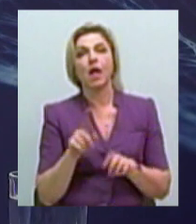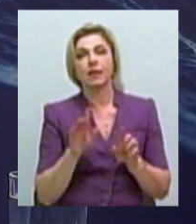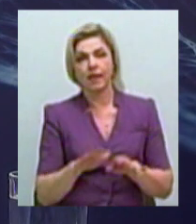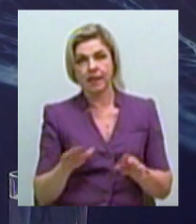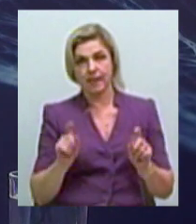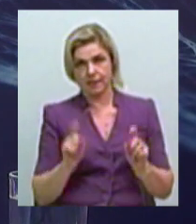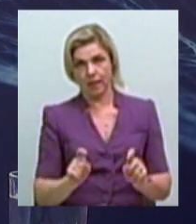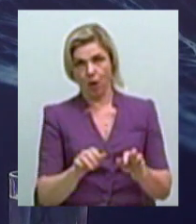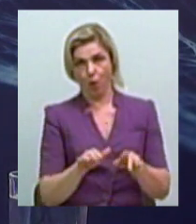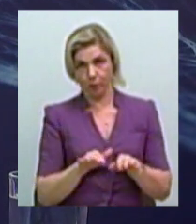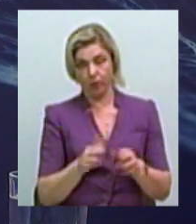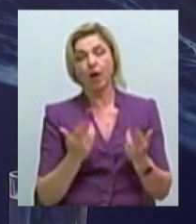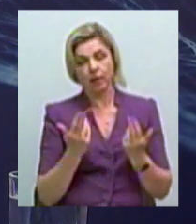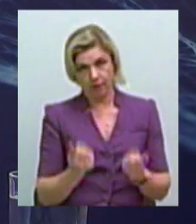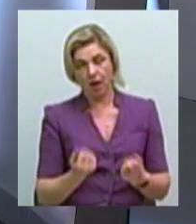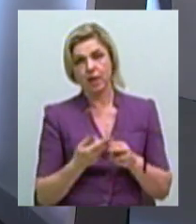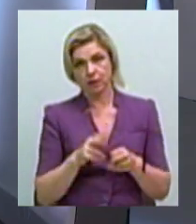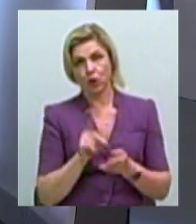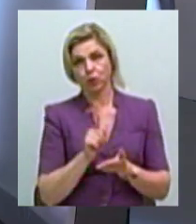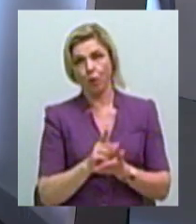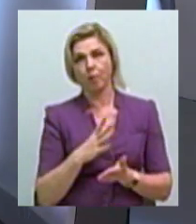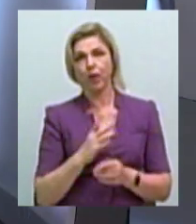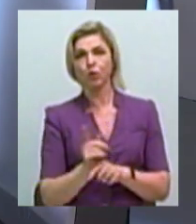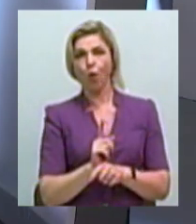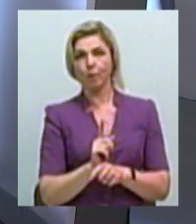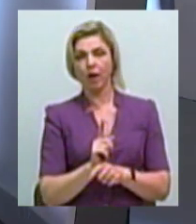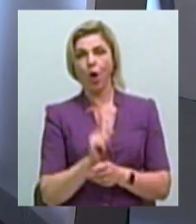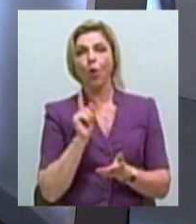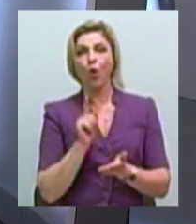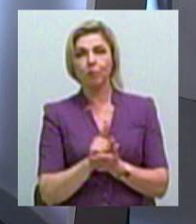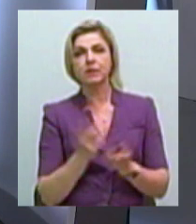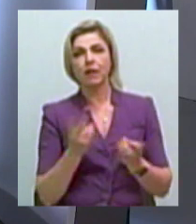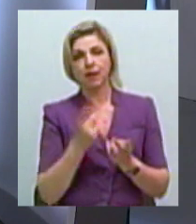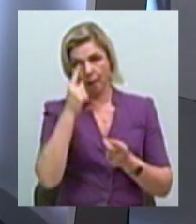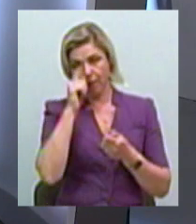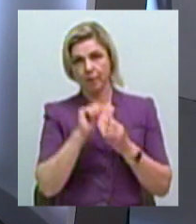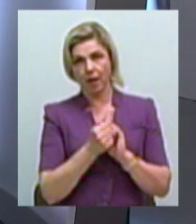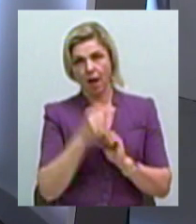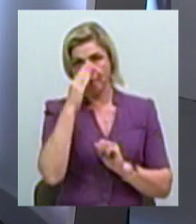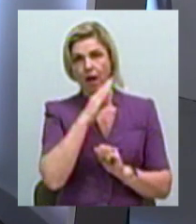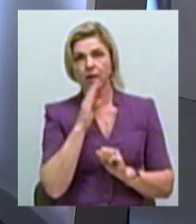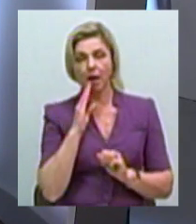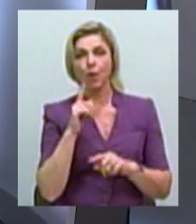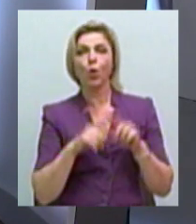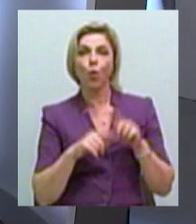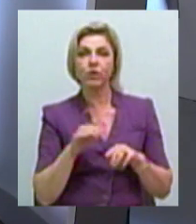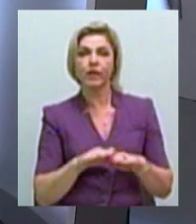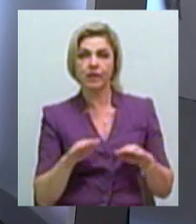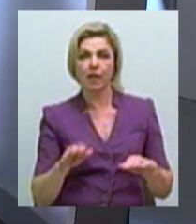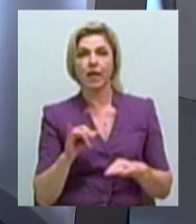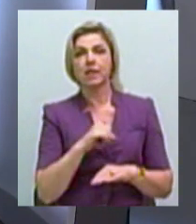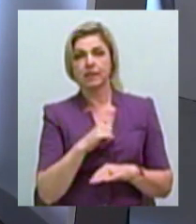за комп'ютером. За комп'ютером, і це має бути дозовано. Обов'язково необхідно пам'ятати батькам, родичам дітей і